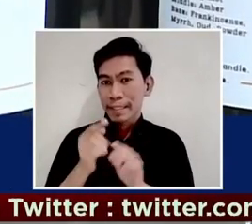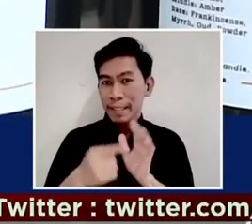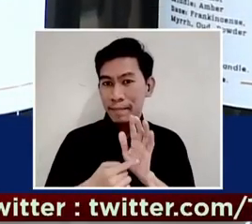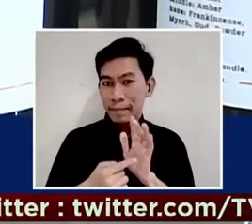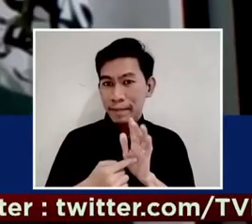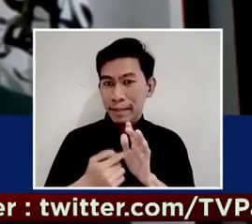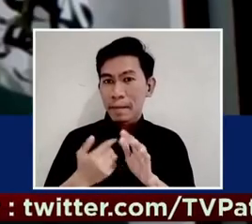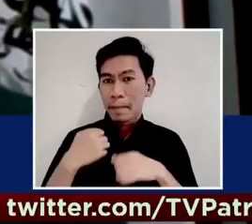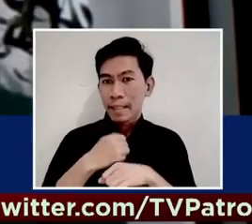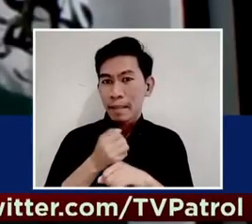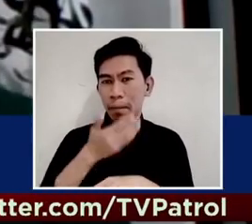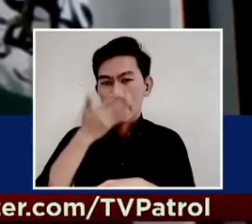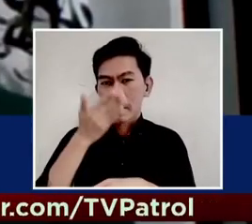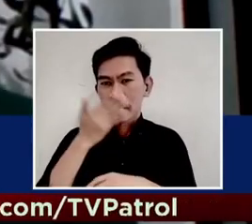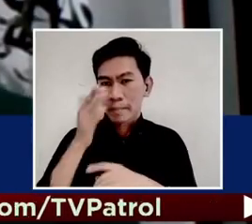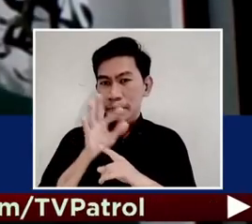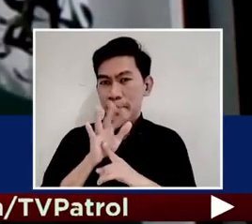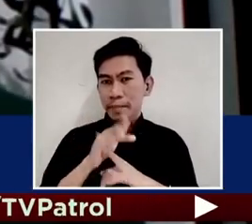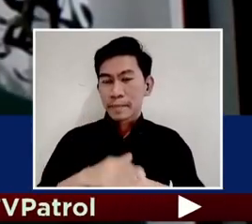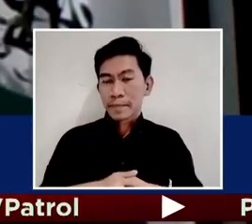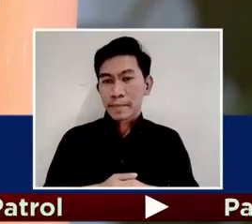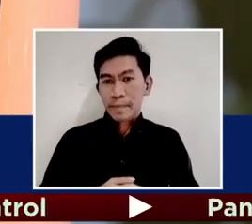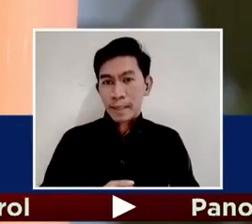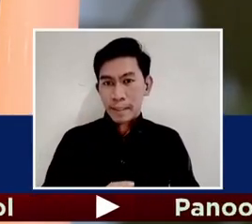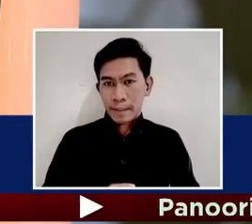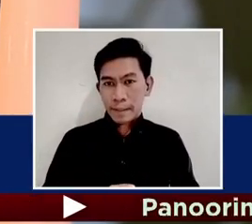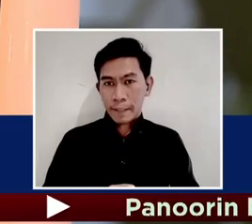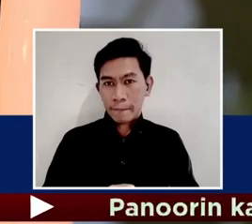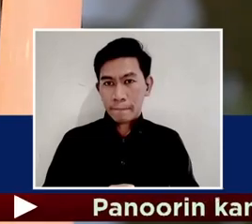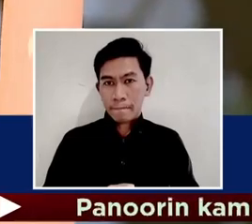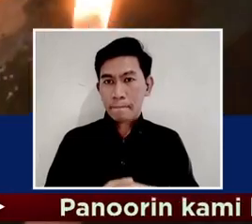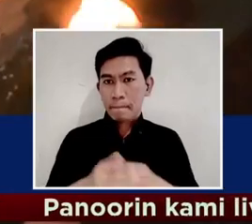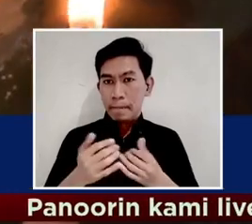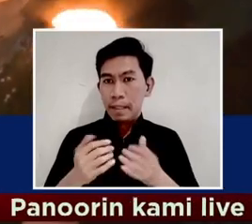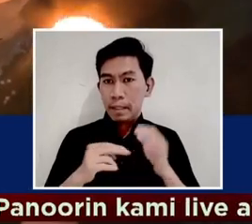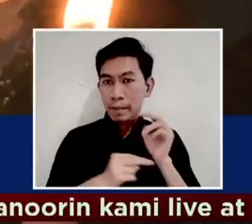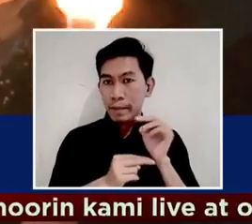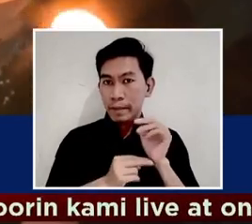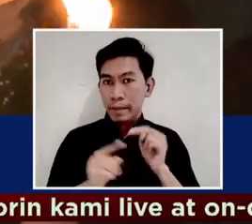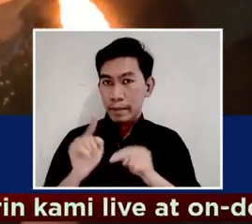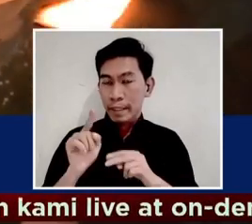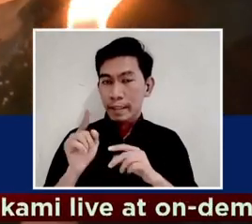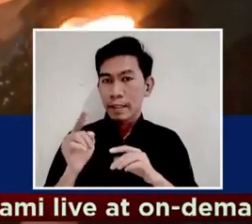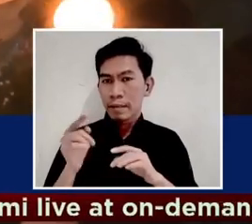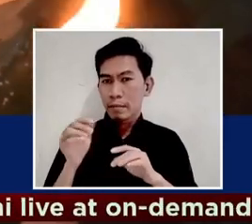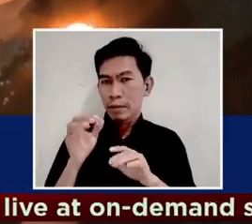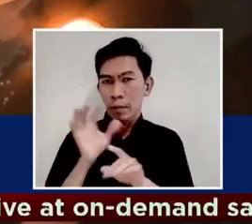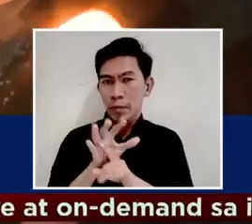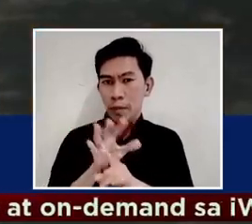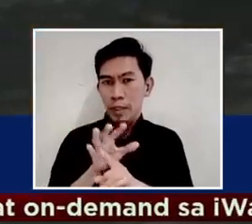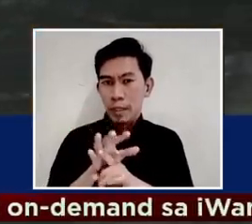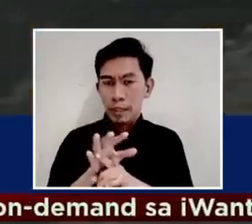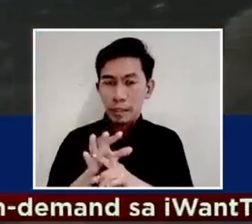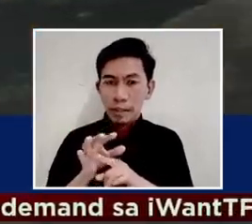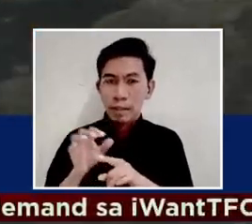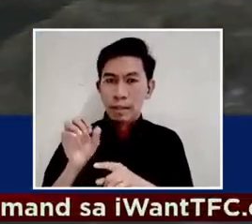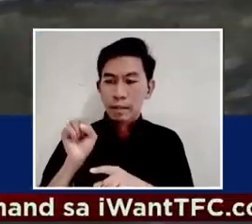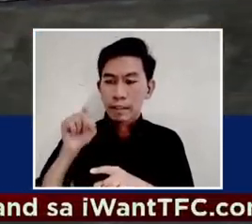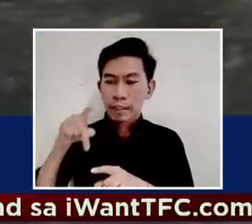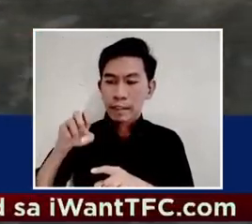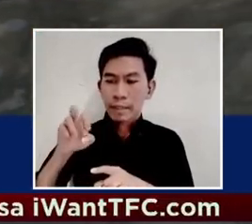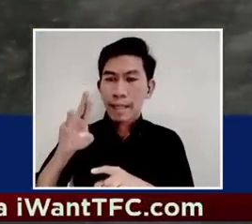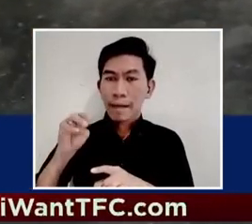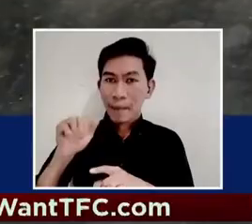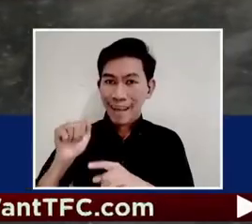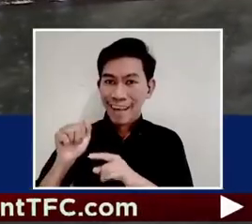candles. Sa ngayon po yung para sa undas, mabenta pa rin po yung mga sperma, yung mga nasa bote, vigil